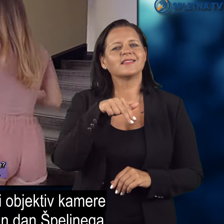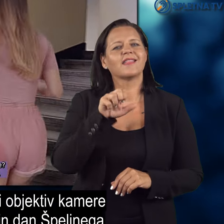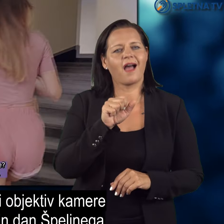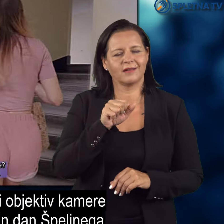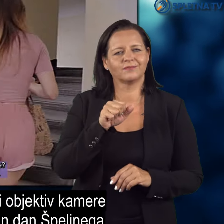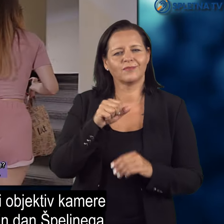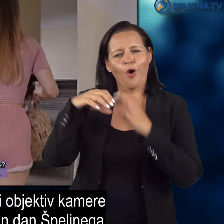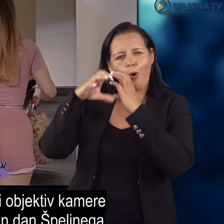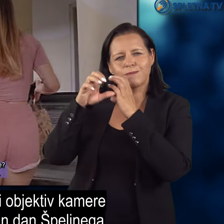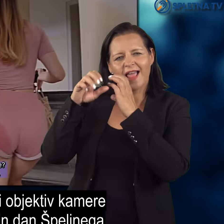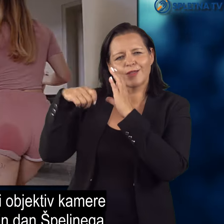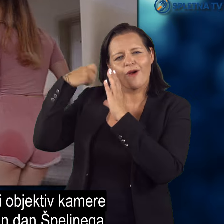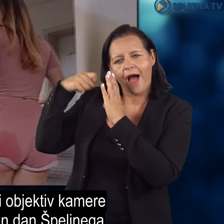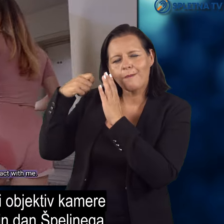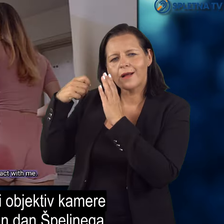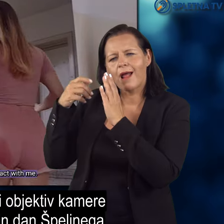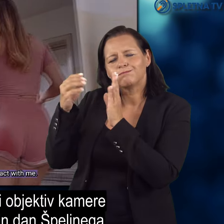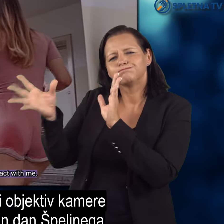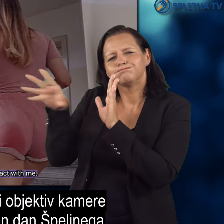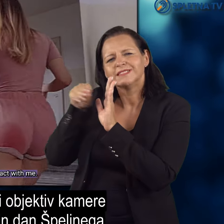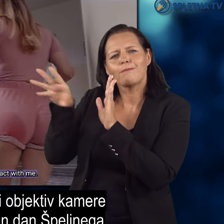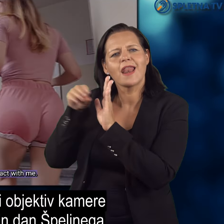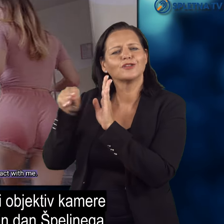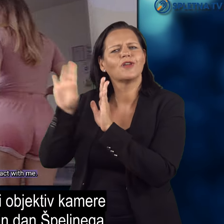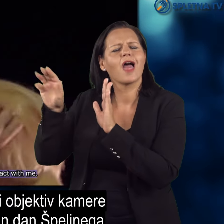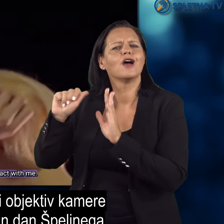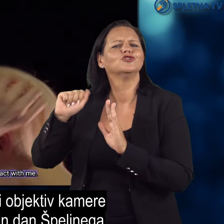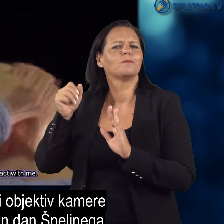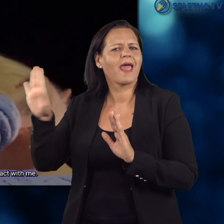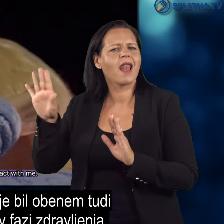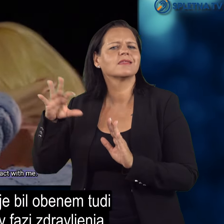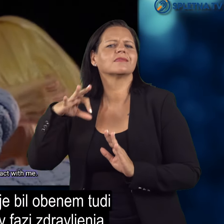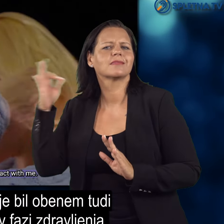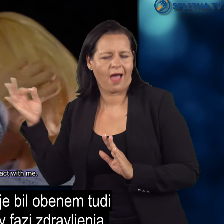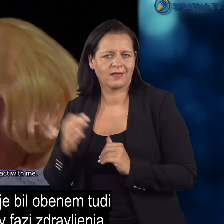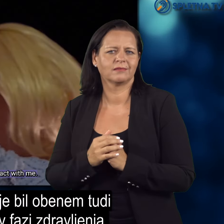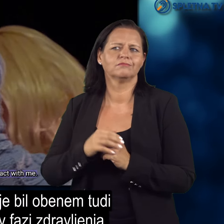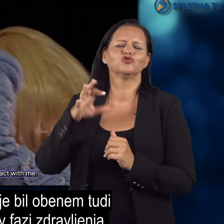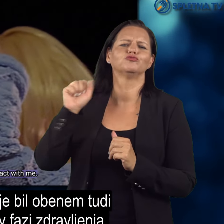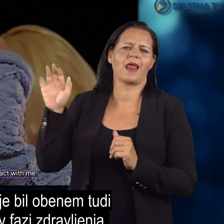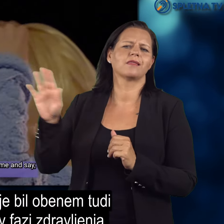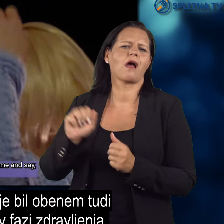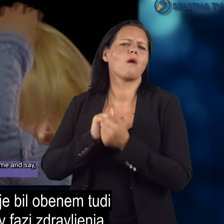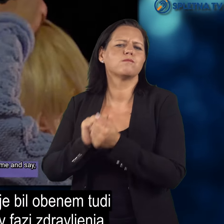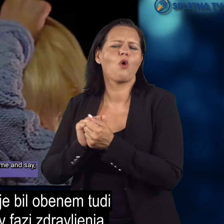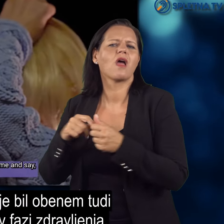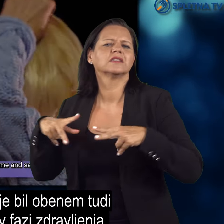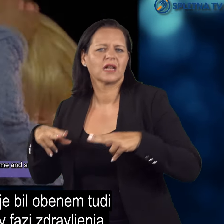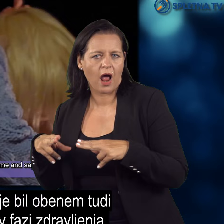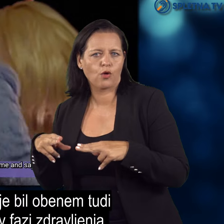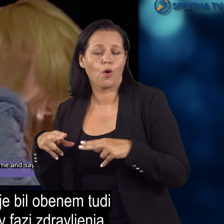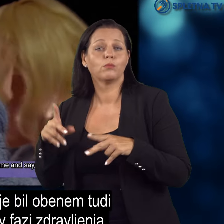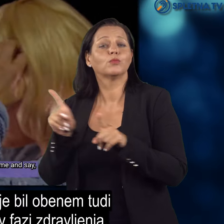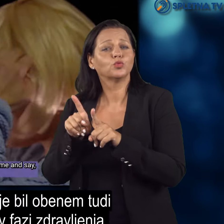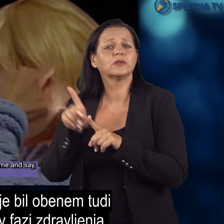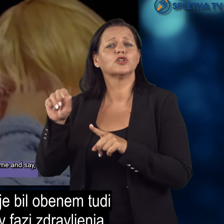Hana je skozi objektiv kamere zabeležila Špelin dan Špelinega boja z rakom, ki je bil obenem tudi